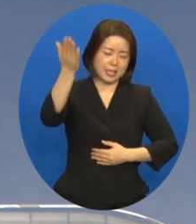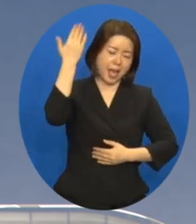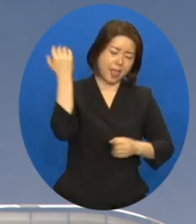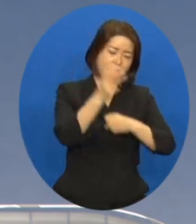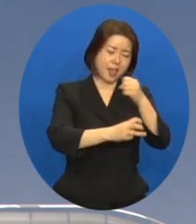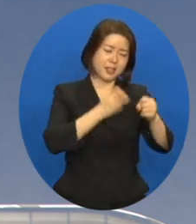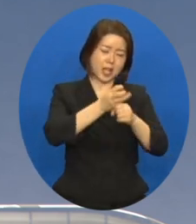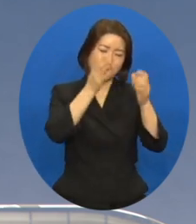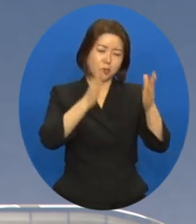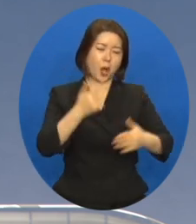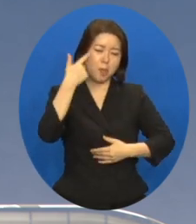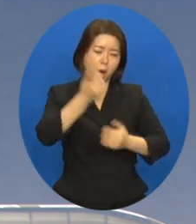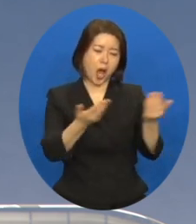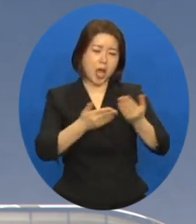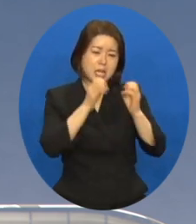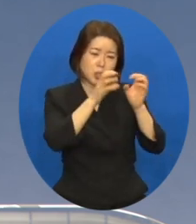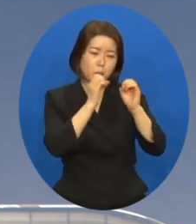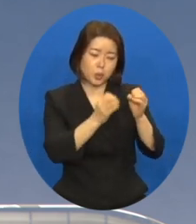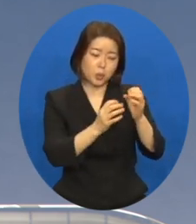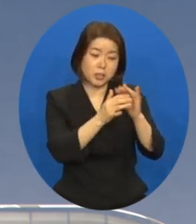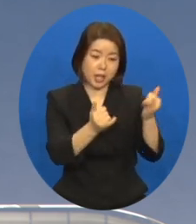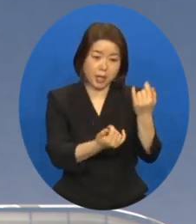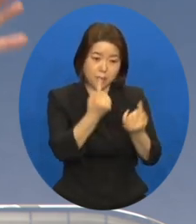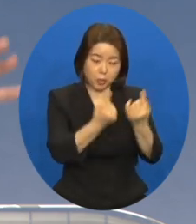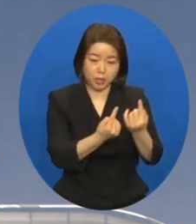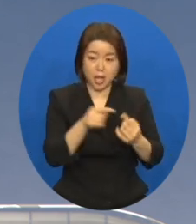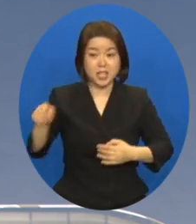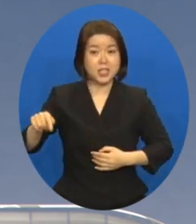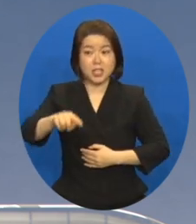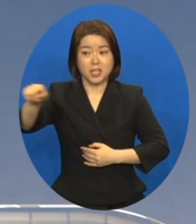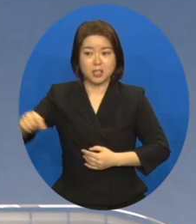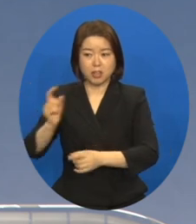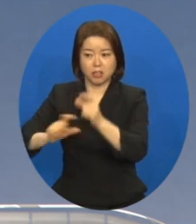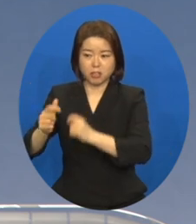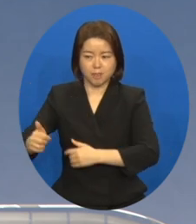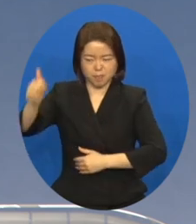동안 내가 목회하면서 전도한 사람보다 더 많았다는